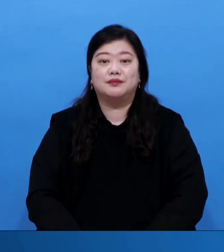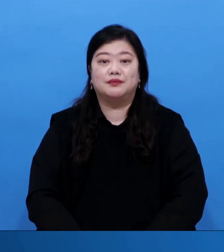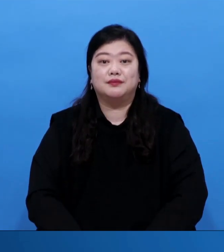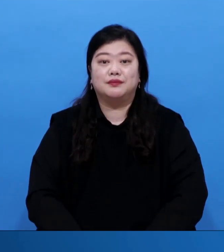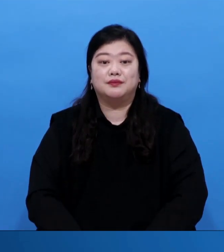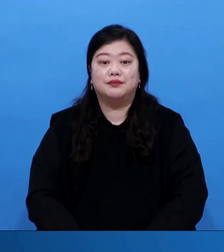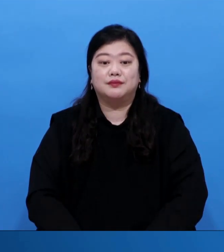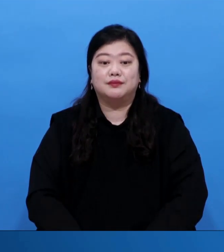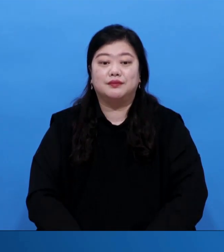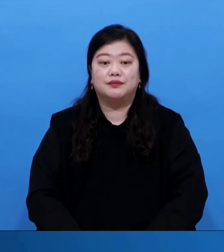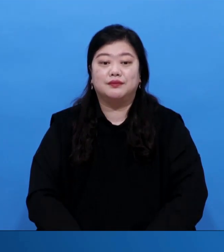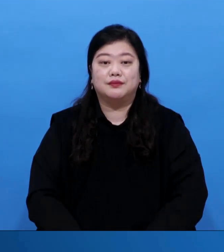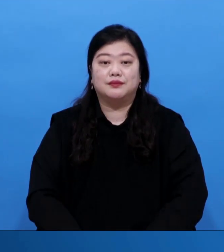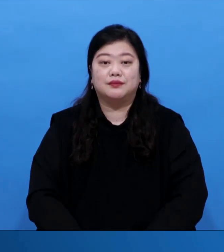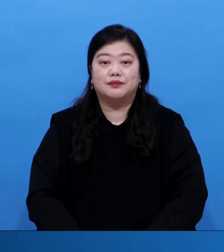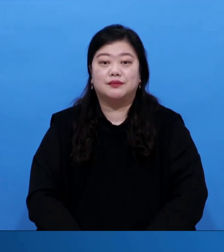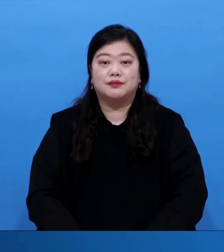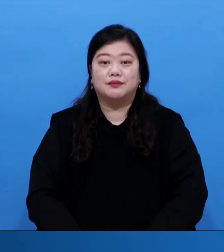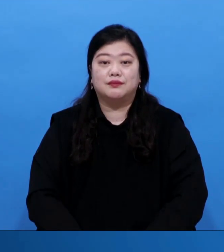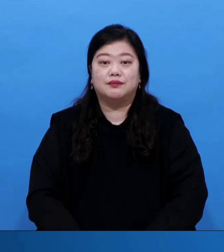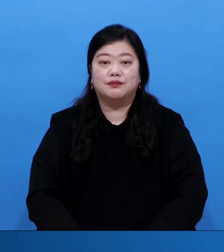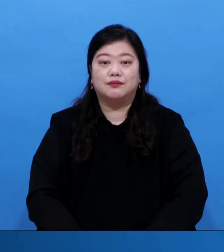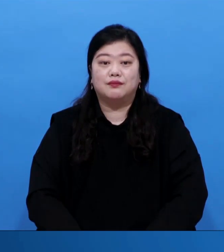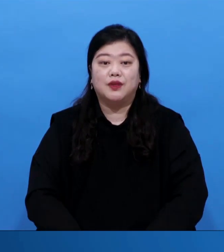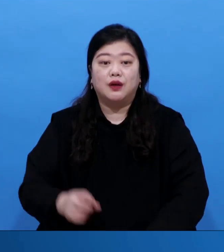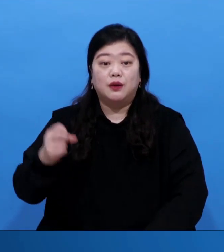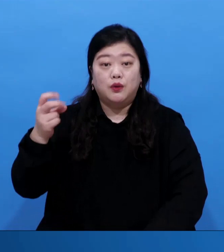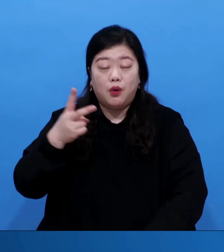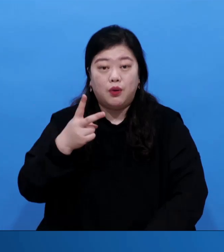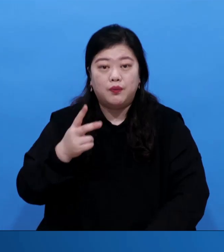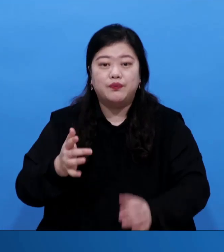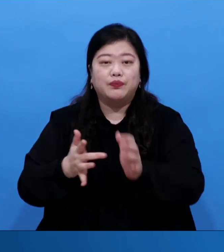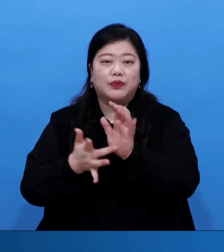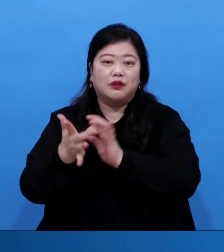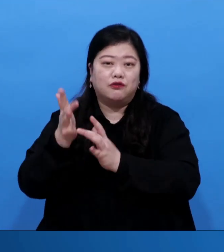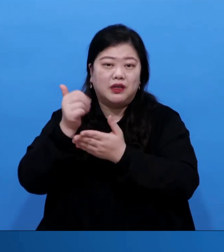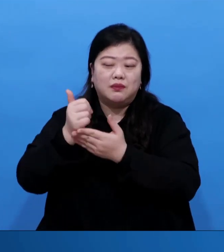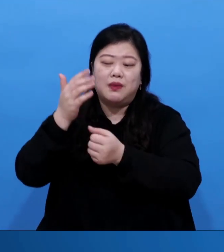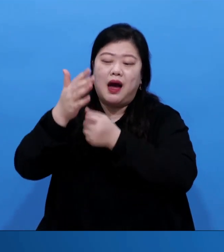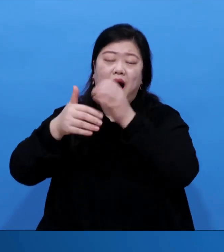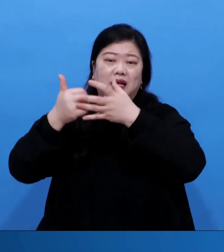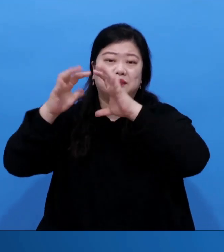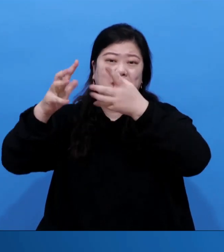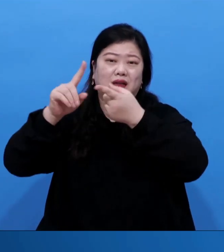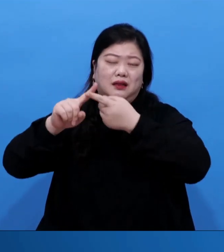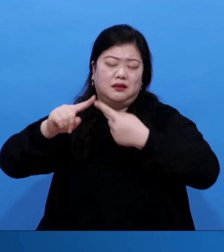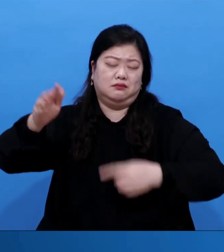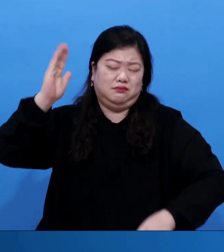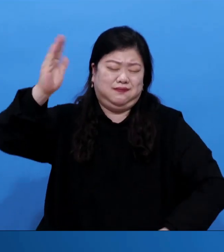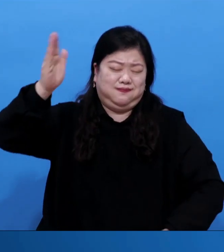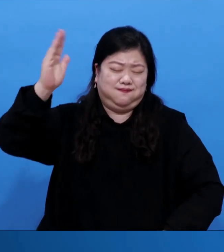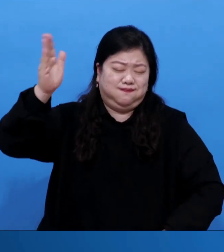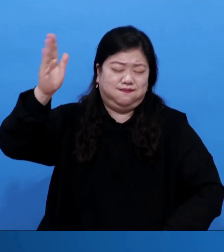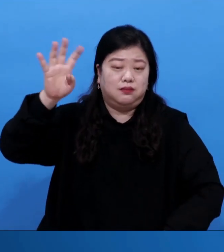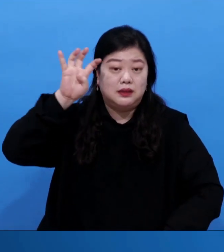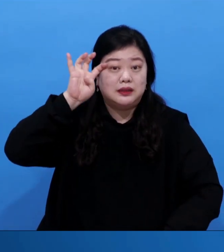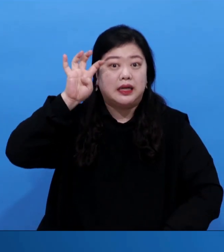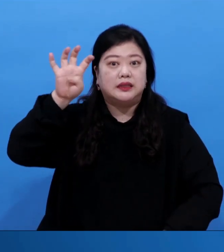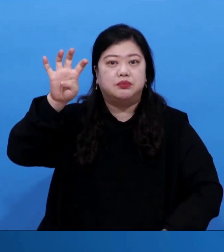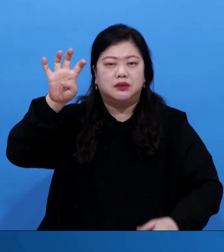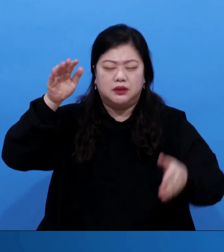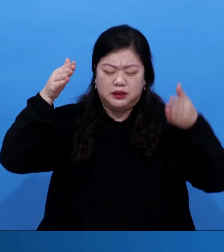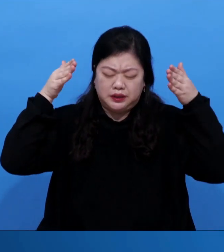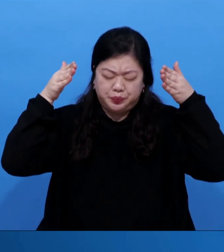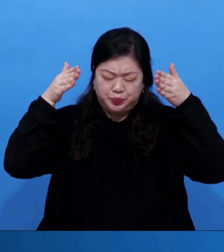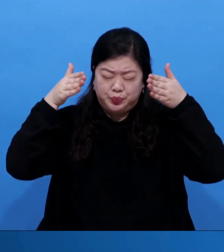40일을 집중했는데 완전히 달라진 역할. Here they concentrated for 40 days and the works completely were different. 네, 우리 똑같이 응답 받을